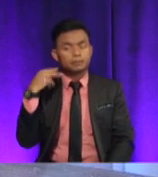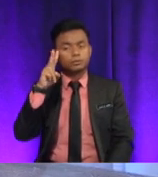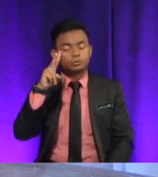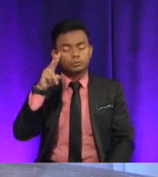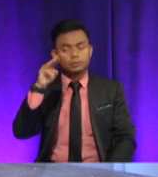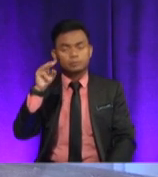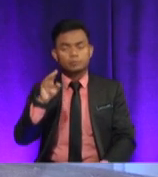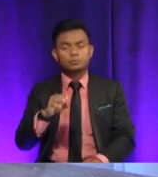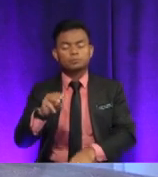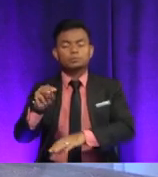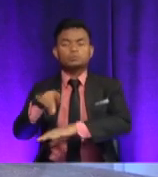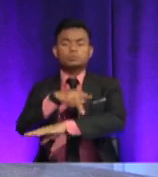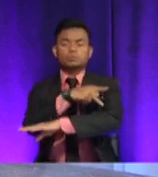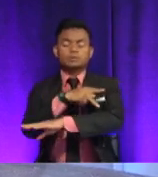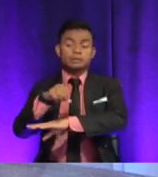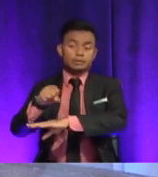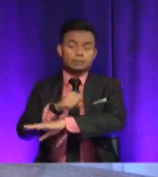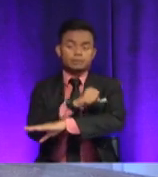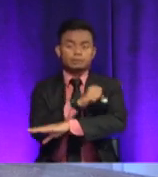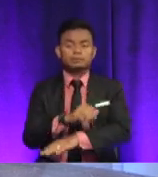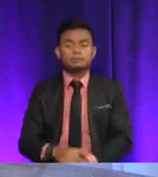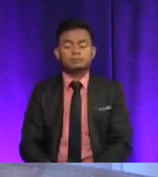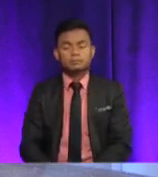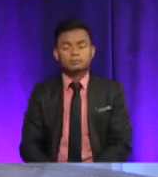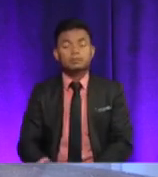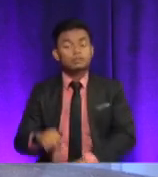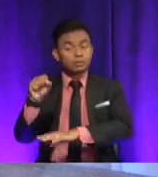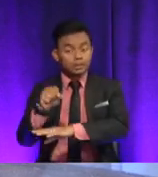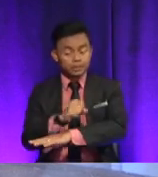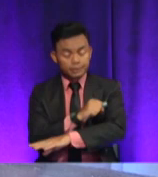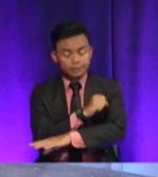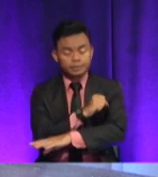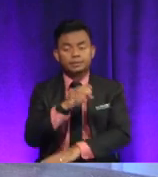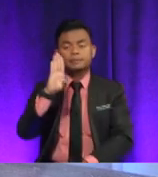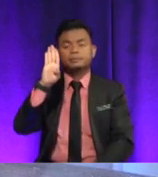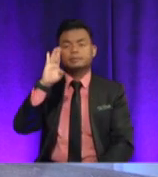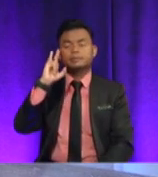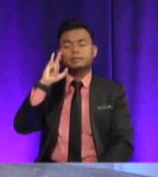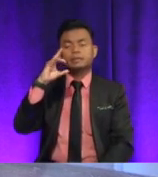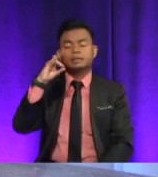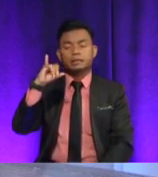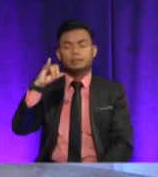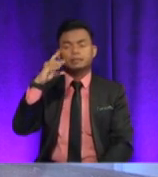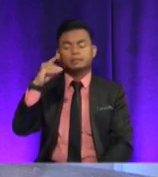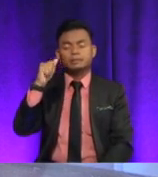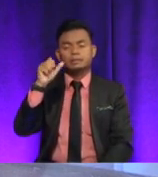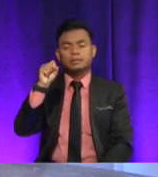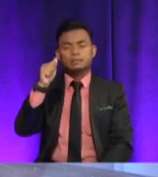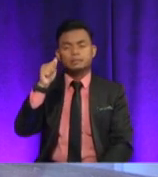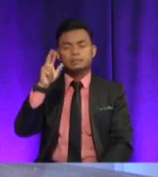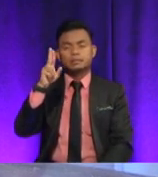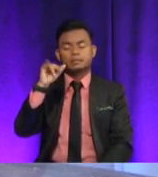puisi Bidasari dan juga yang kehidupan puisi tetapi syair yaitu Syair Bidasari dan juga syair 100